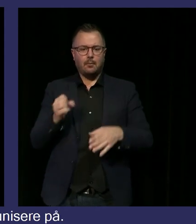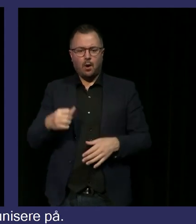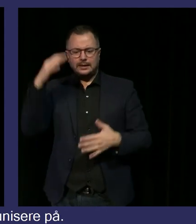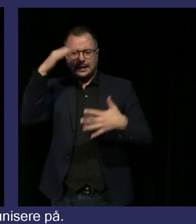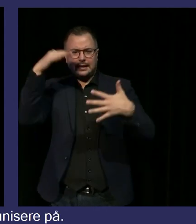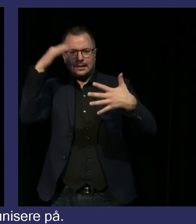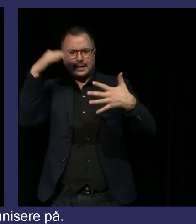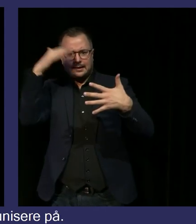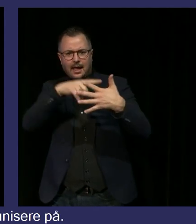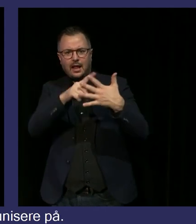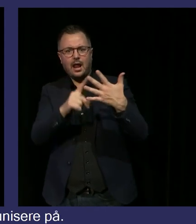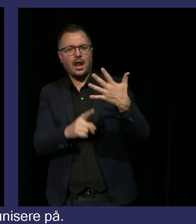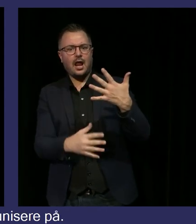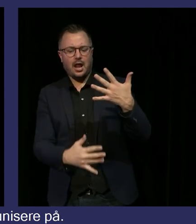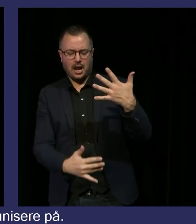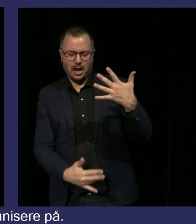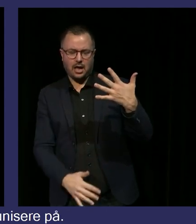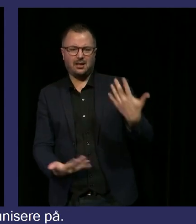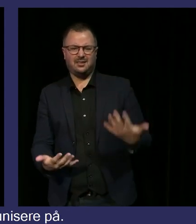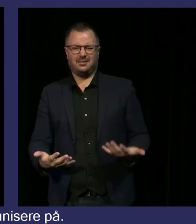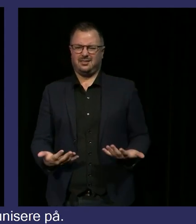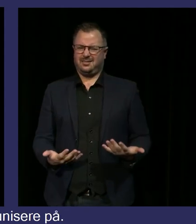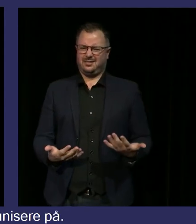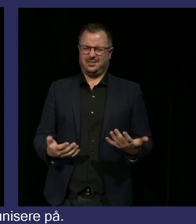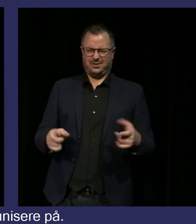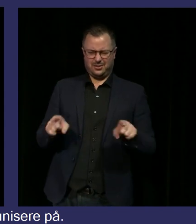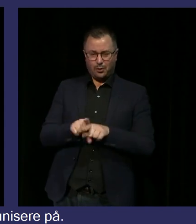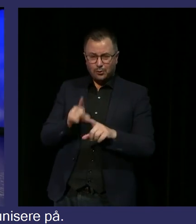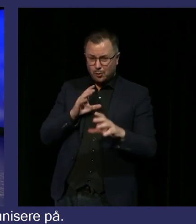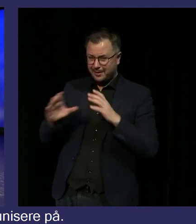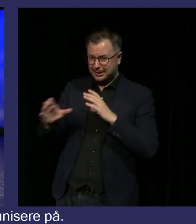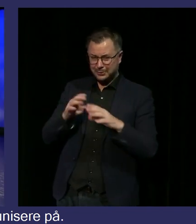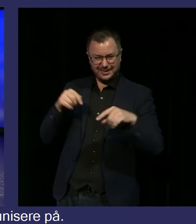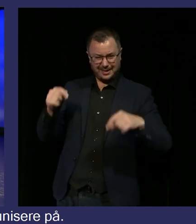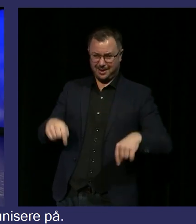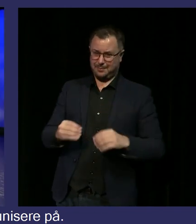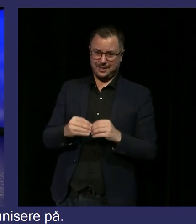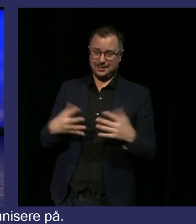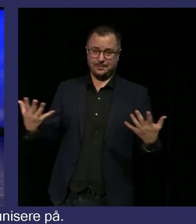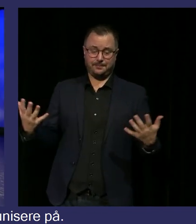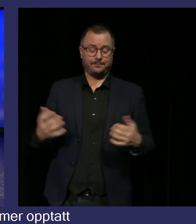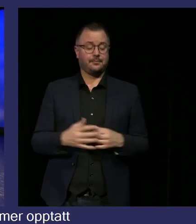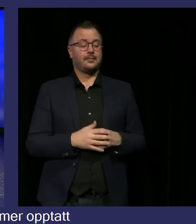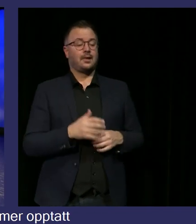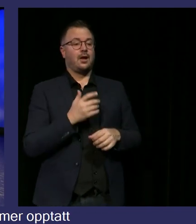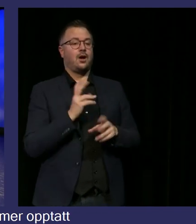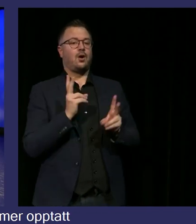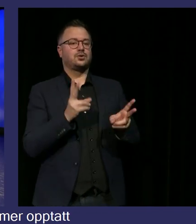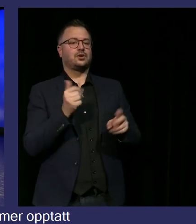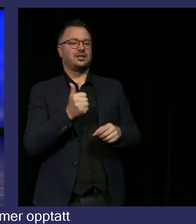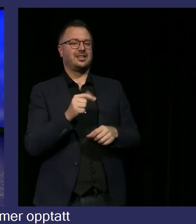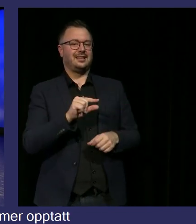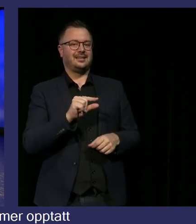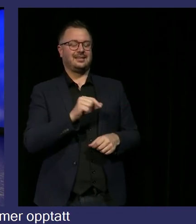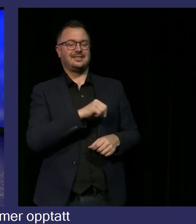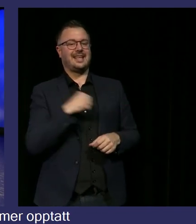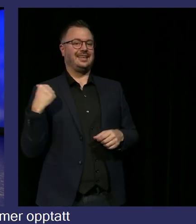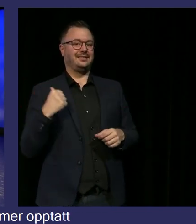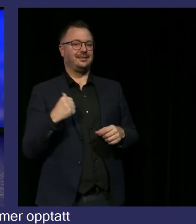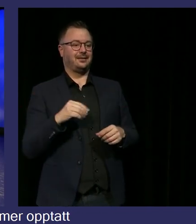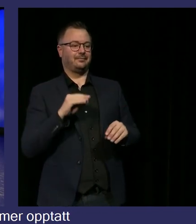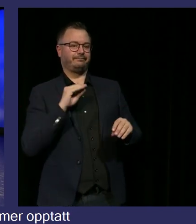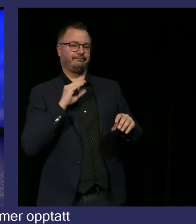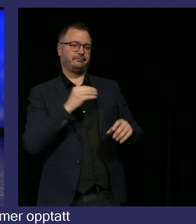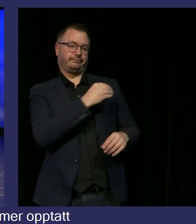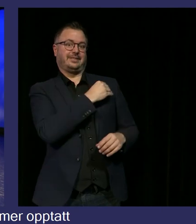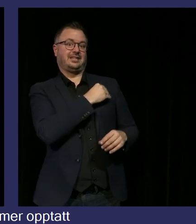Altså det er ikke dagens måte å kommunisere på. Det også litt sent kanskje når du står der? Ja, ikke sant? Og det kanskje litt